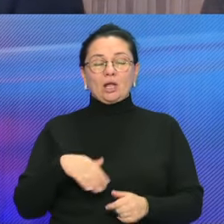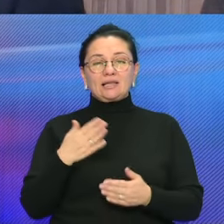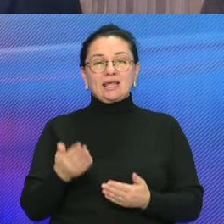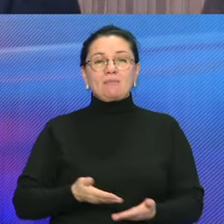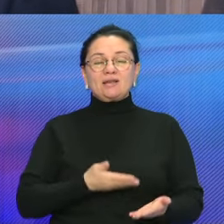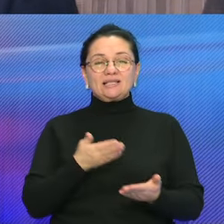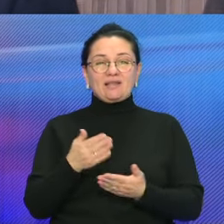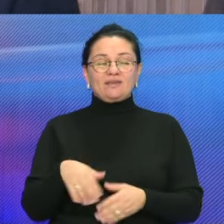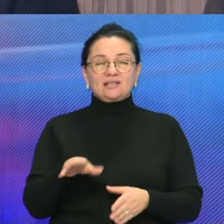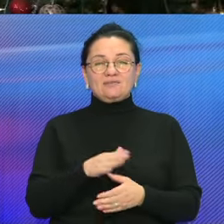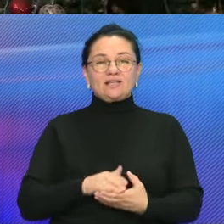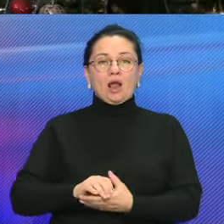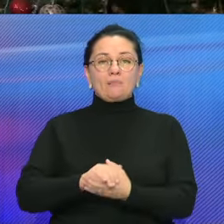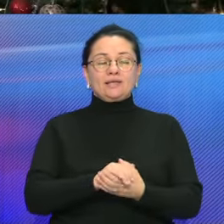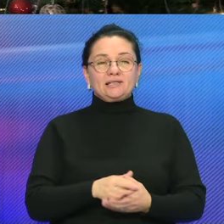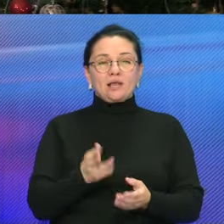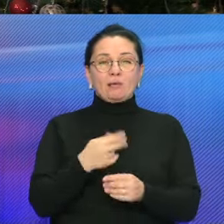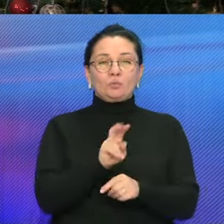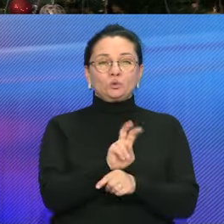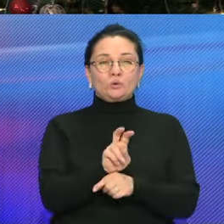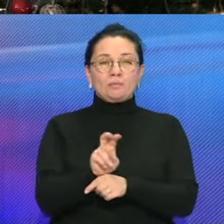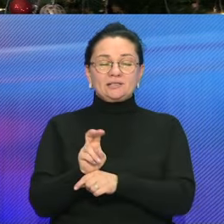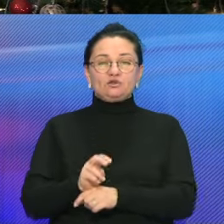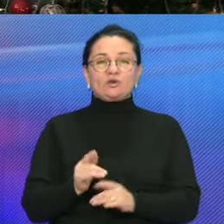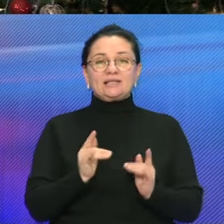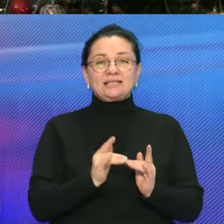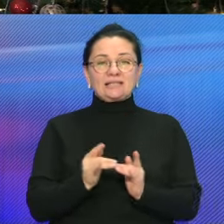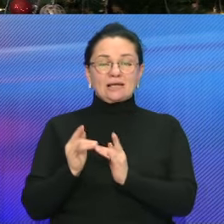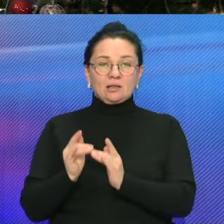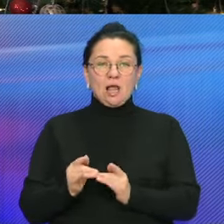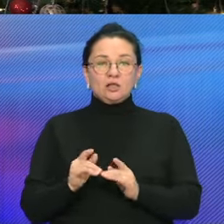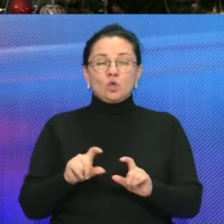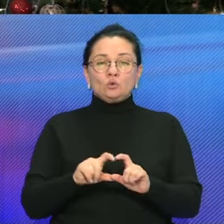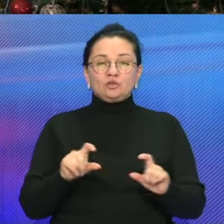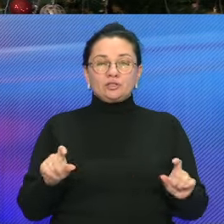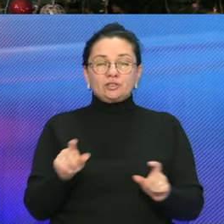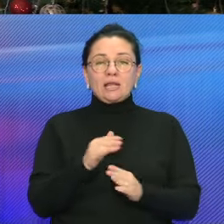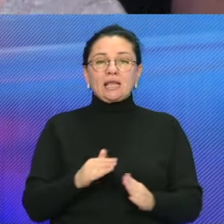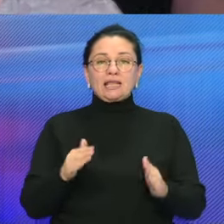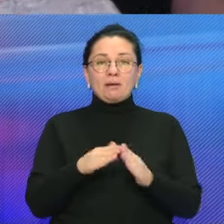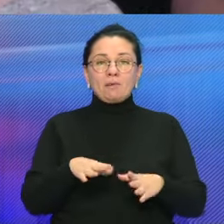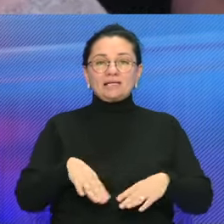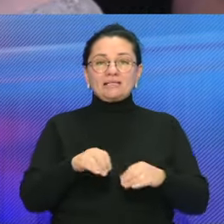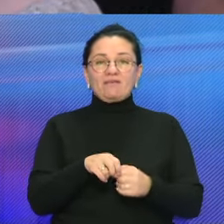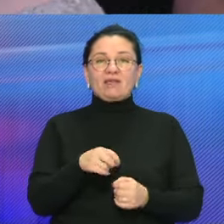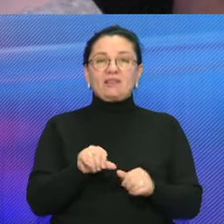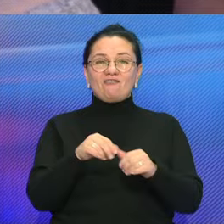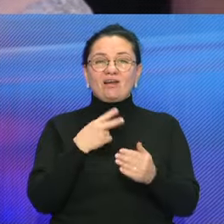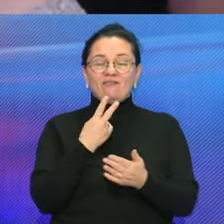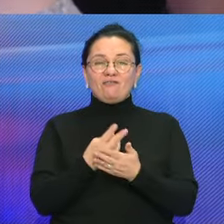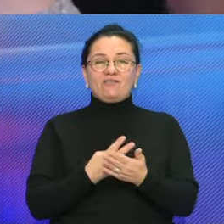громадских объединений будут наведывать детячие интернатные установы и домы семейного типа. Опекунские и